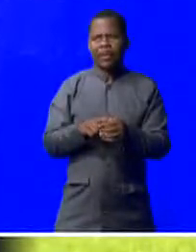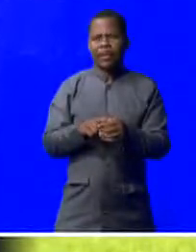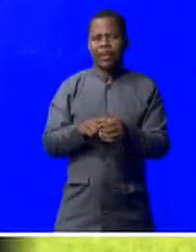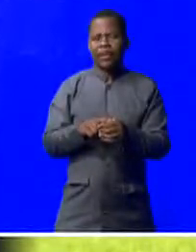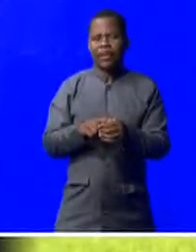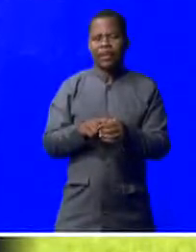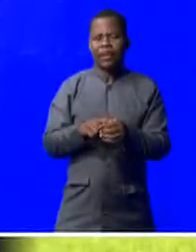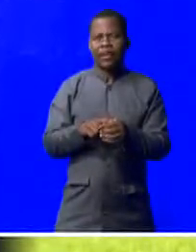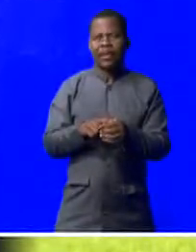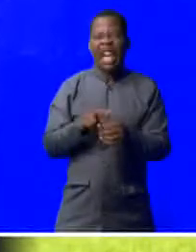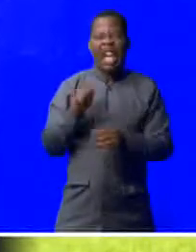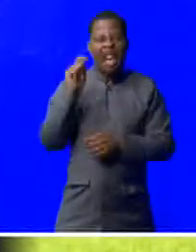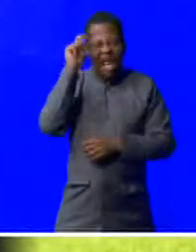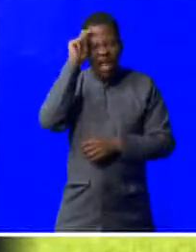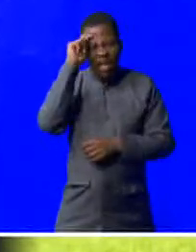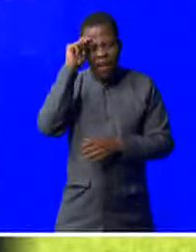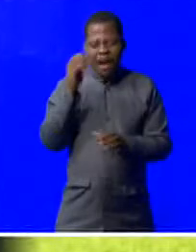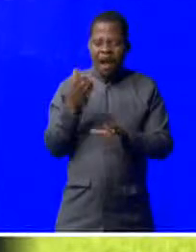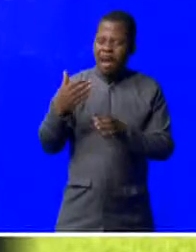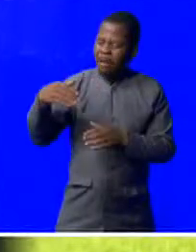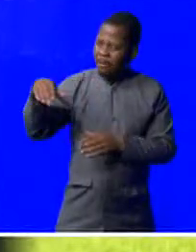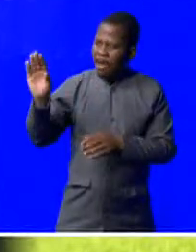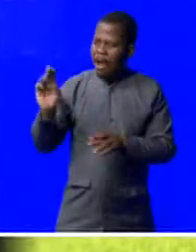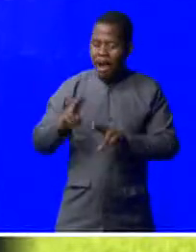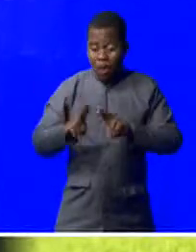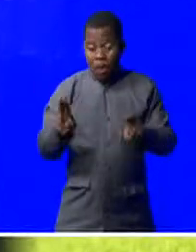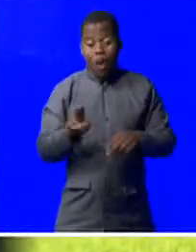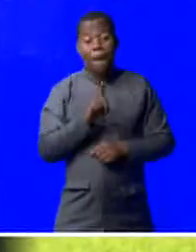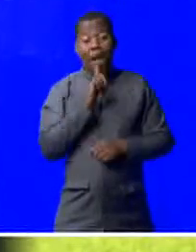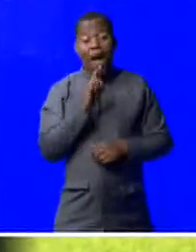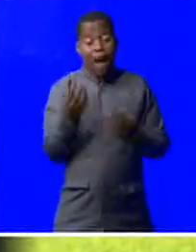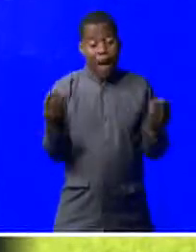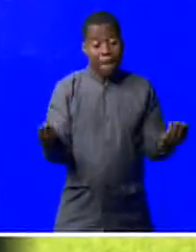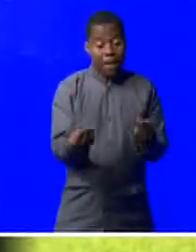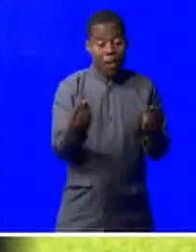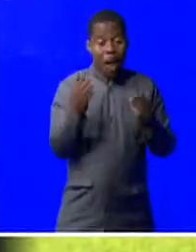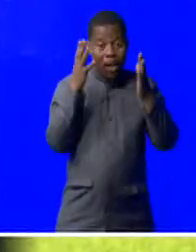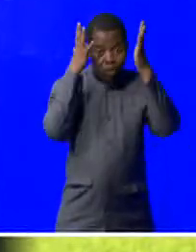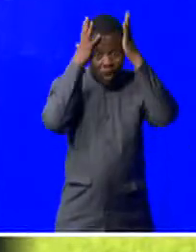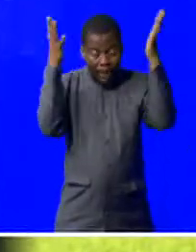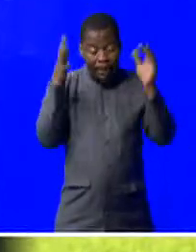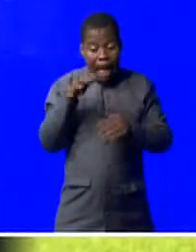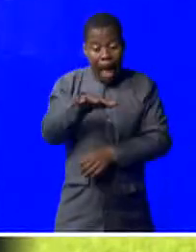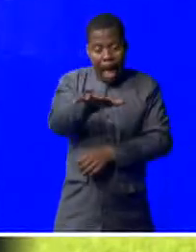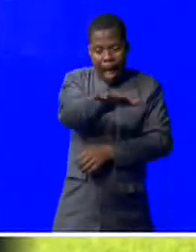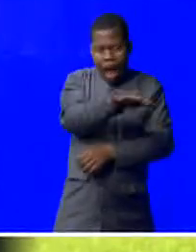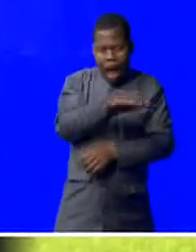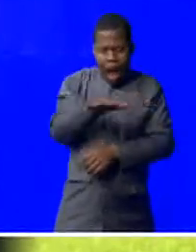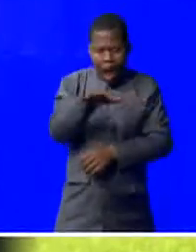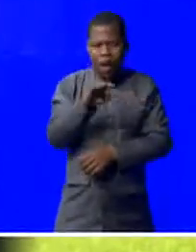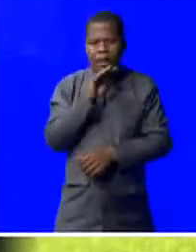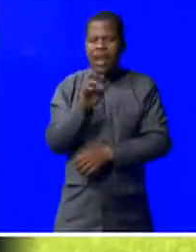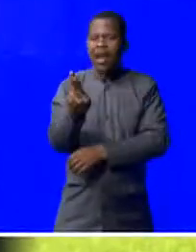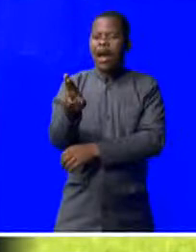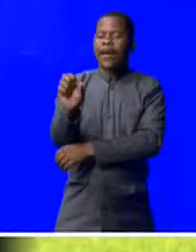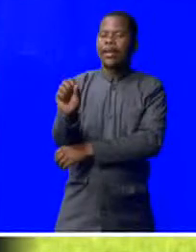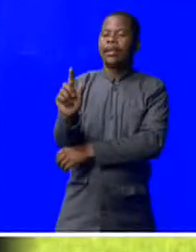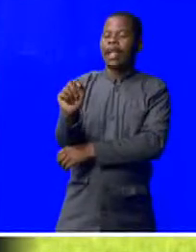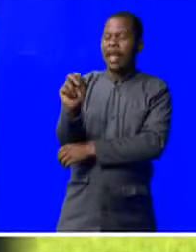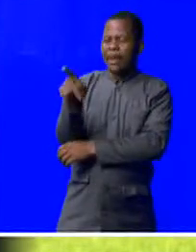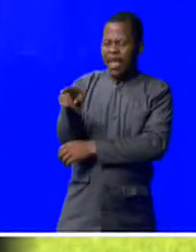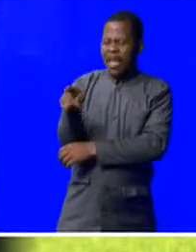bantu nathi nje singemaSwati. Sibuke lokuthi yini lengenteka lapha